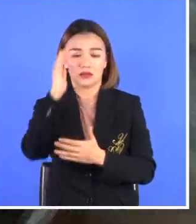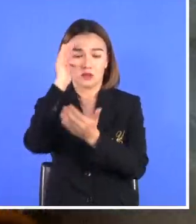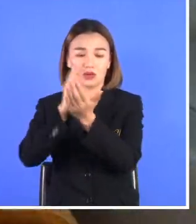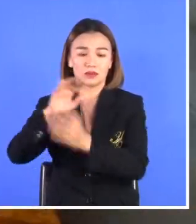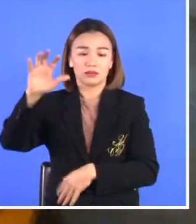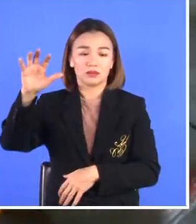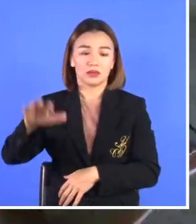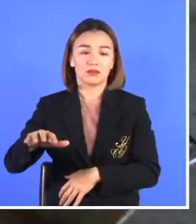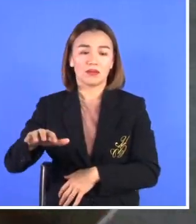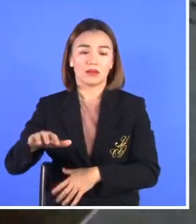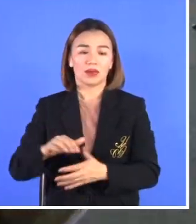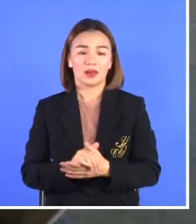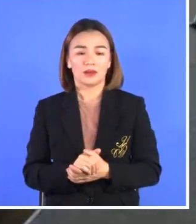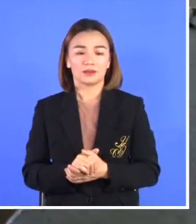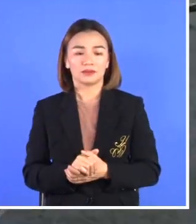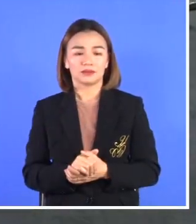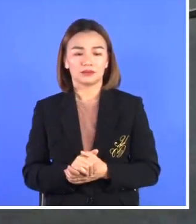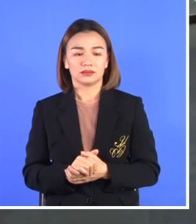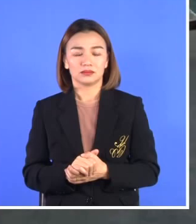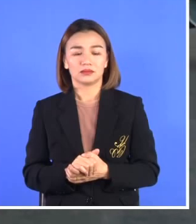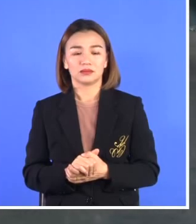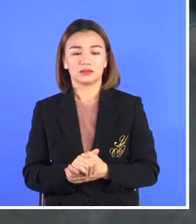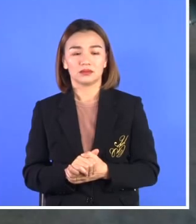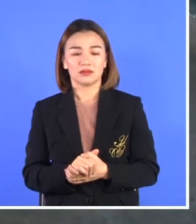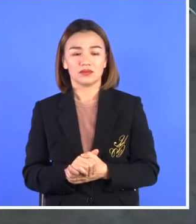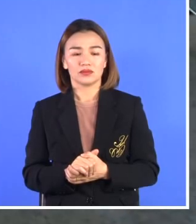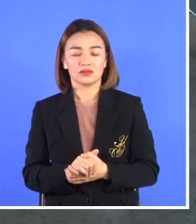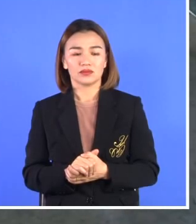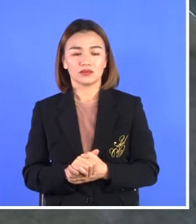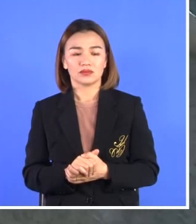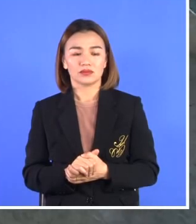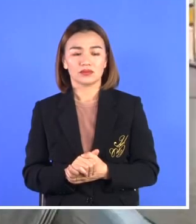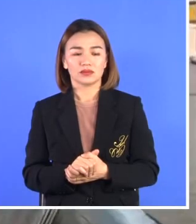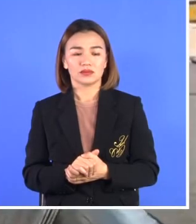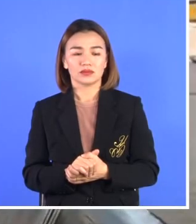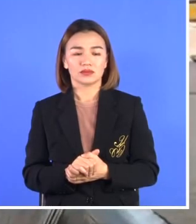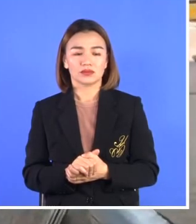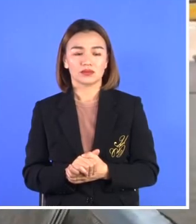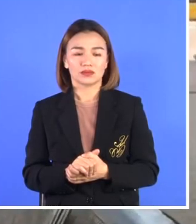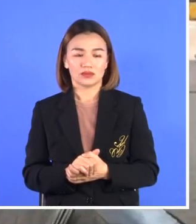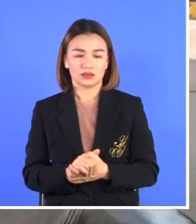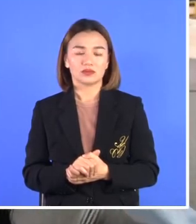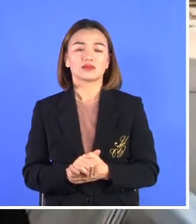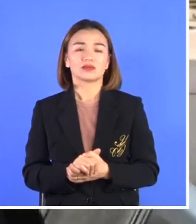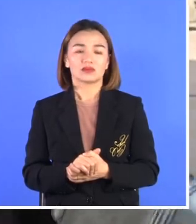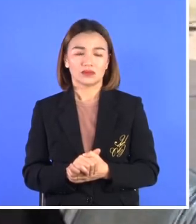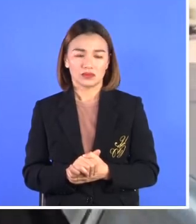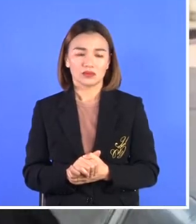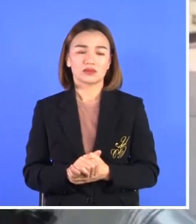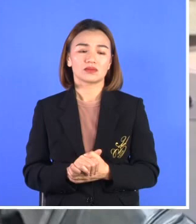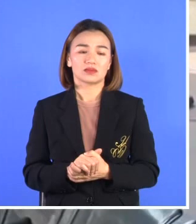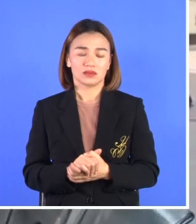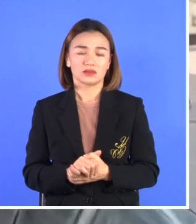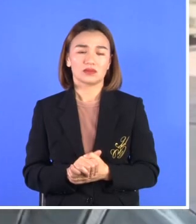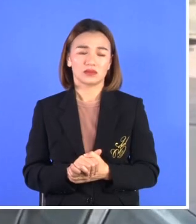เดี๋ยวไปลงพักกับ นะ พอได ้ครับเนี่ยท่านผู้ชมนะฮะก็อย่างที่บอกว่าก็เอาพระ